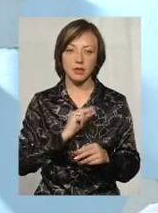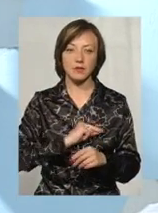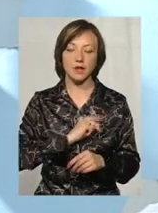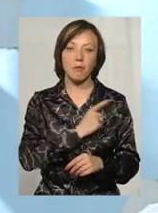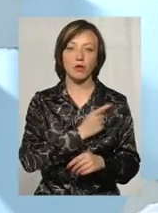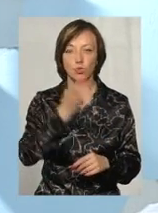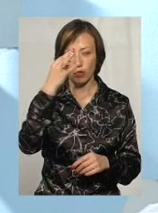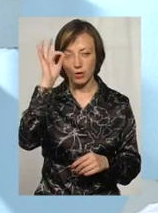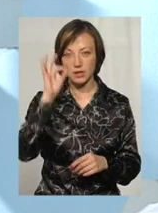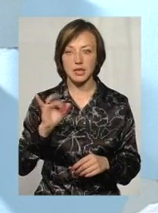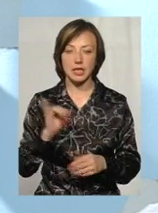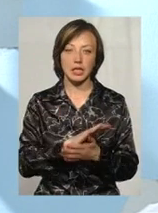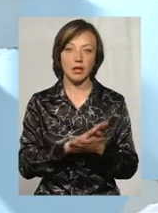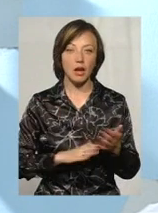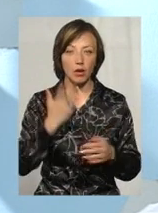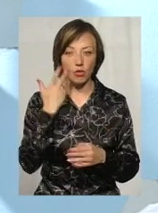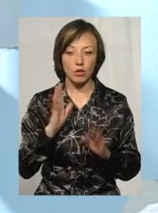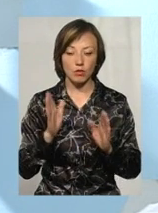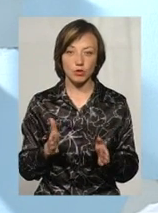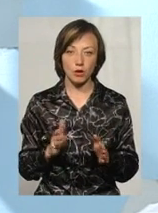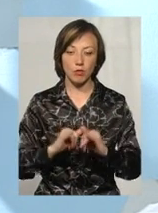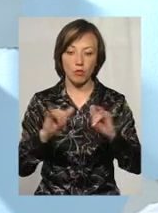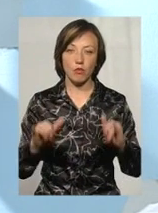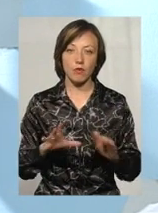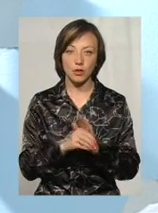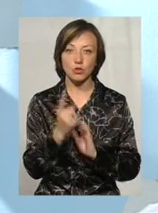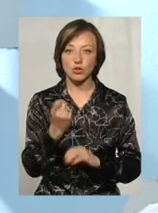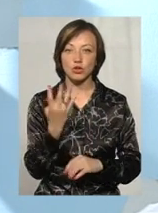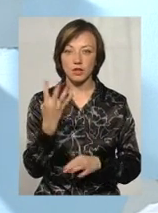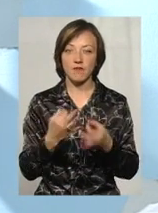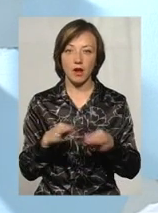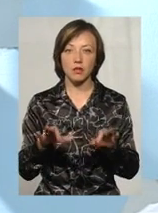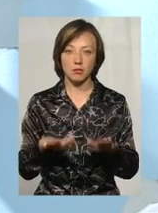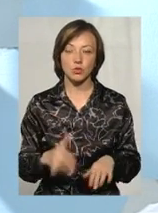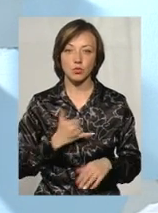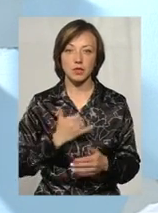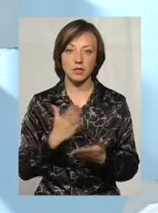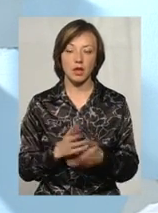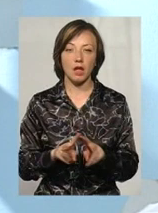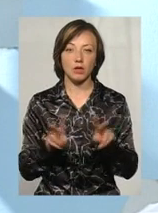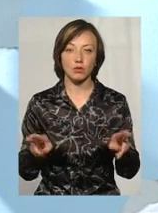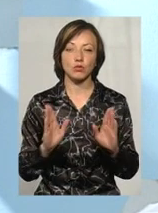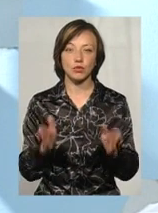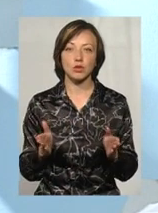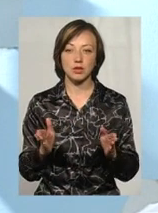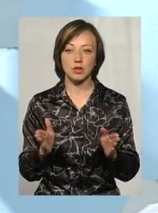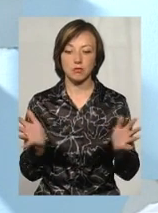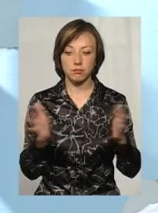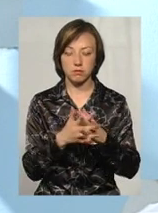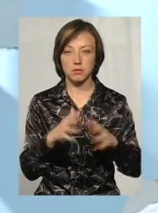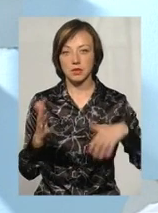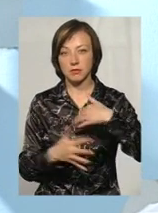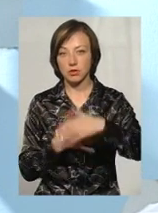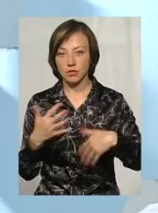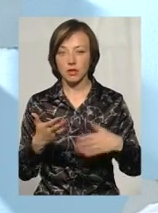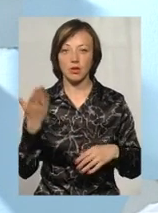патрульної поліції. І надалі, коли в нас буде поповнення, 104 вакантних місця, як ви знаєте, у нас є, аналогічно будуть змішуватися і нові, та і